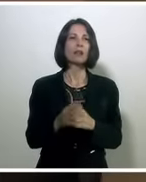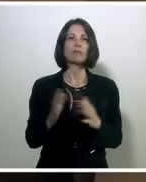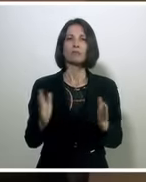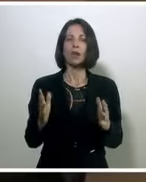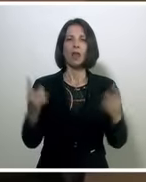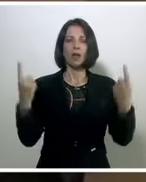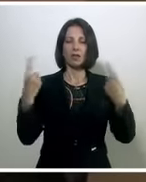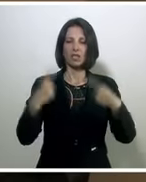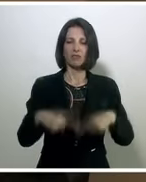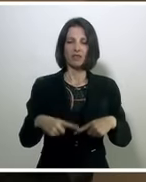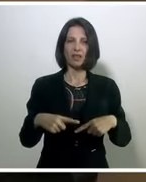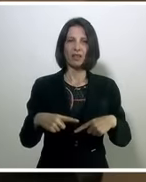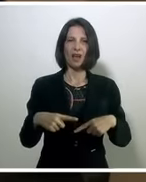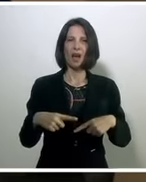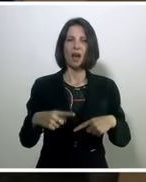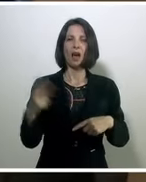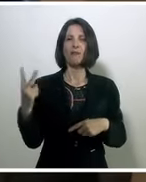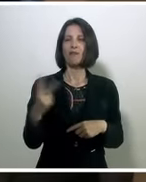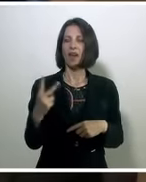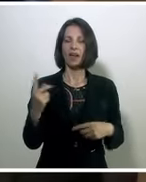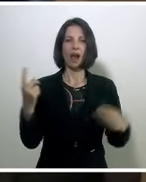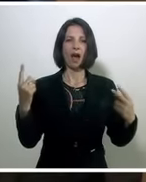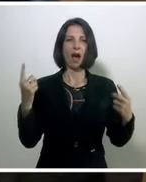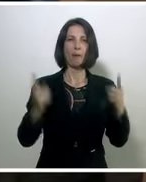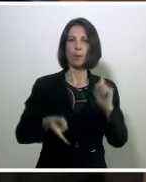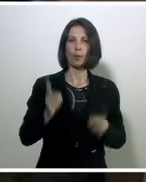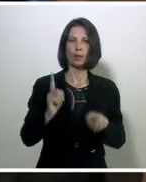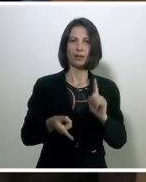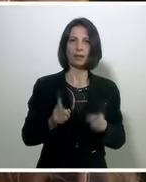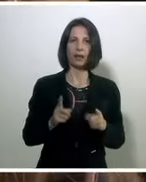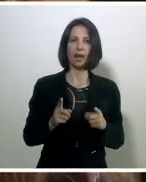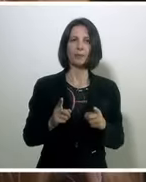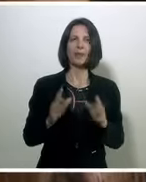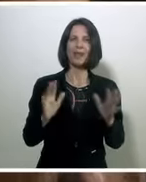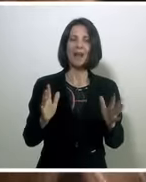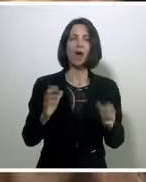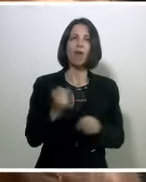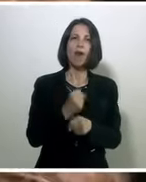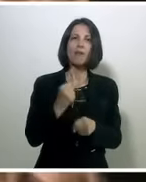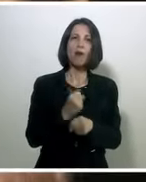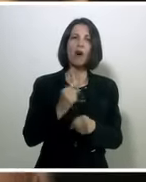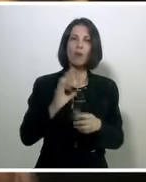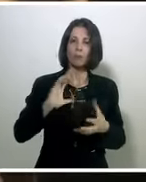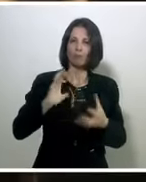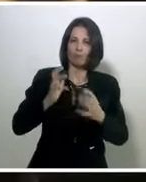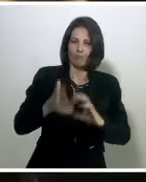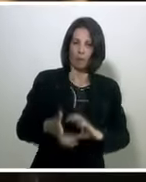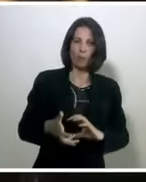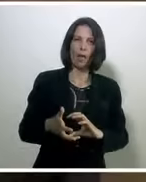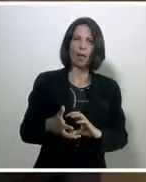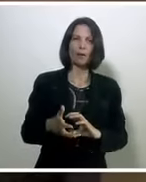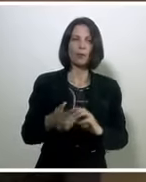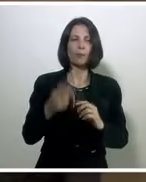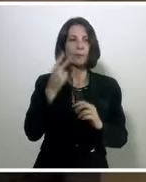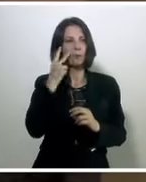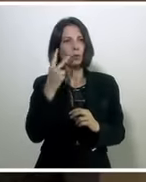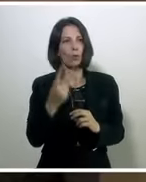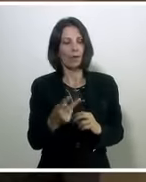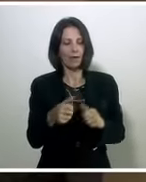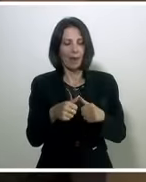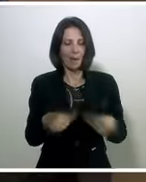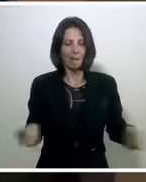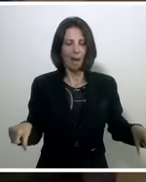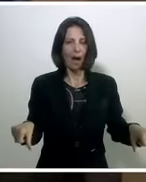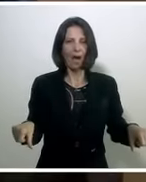sfide reali della politica come ho già detto Si trattava di un'operazione più complessa che guardava le basi di legittimazione dello